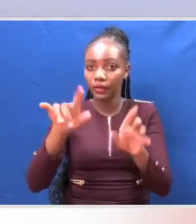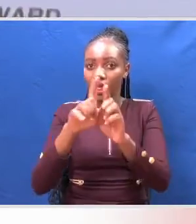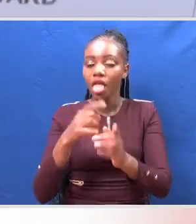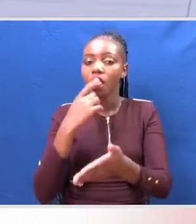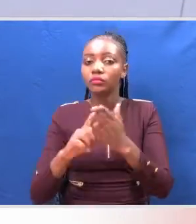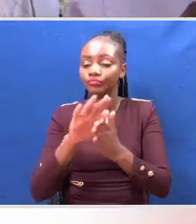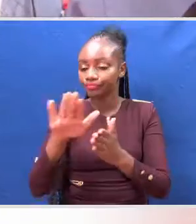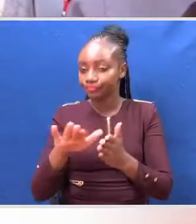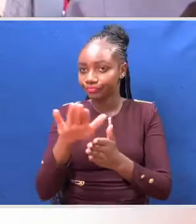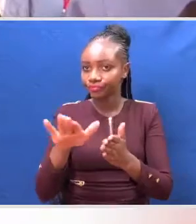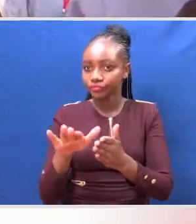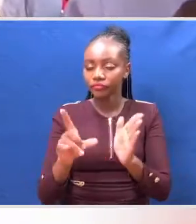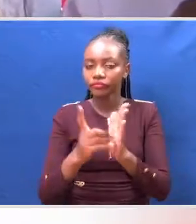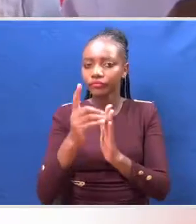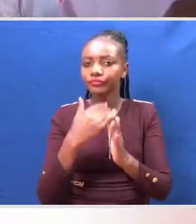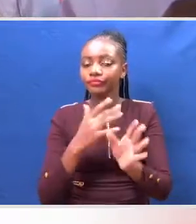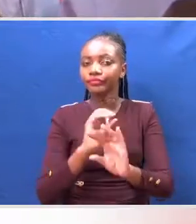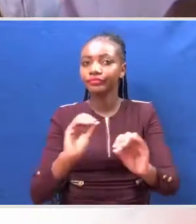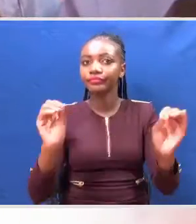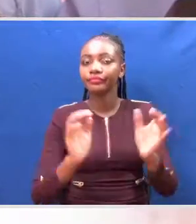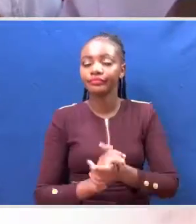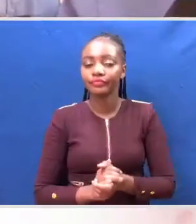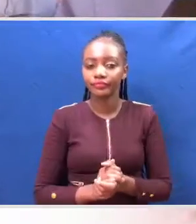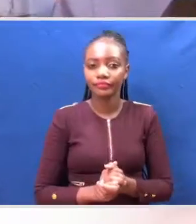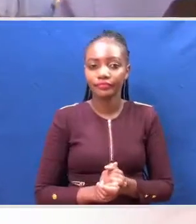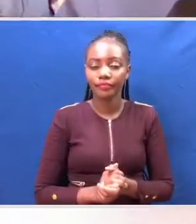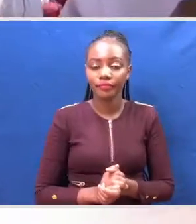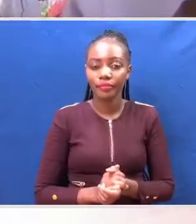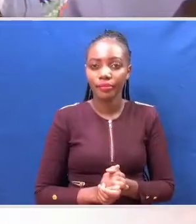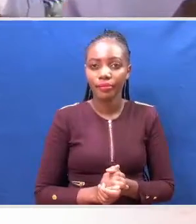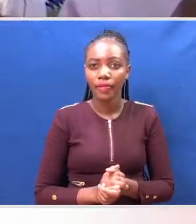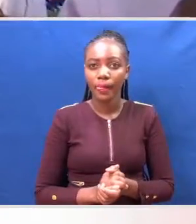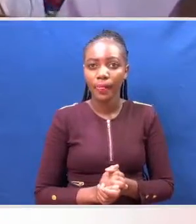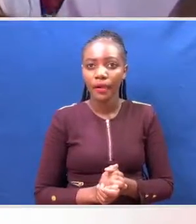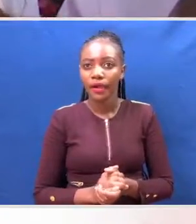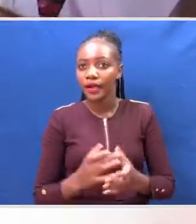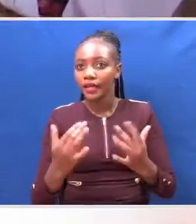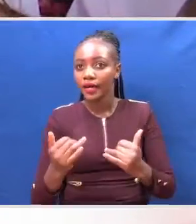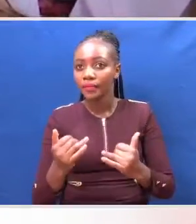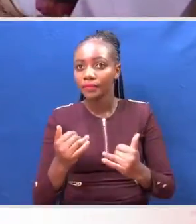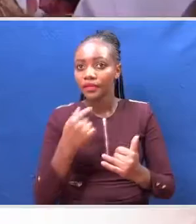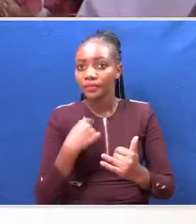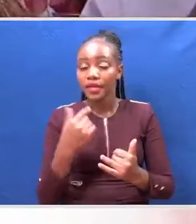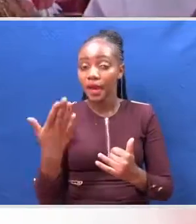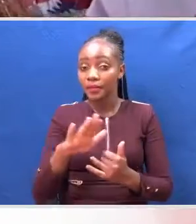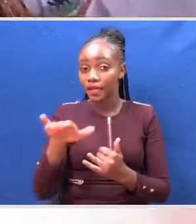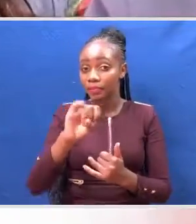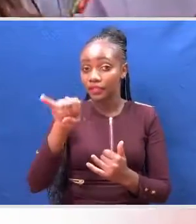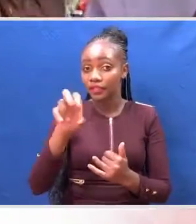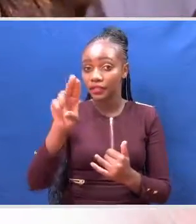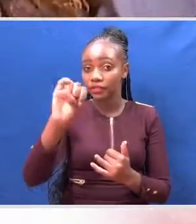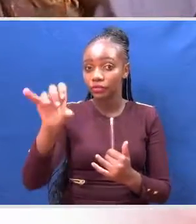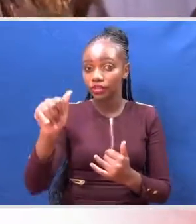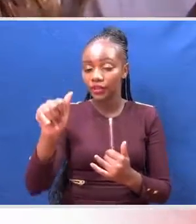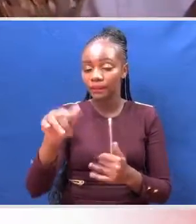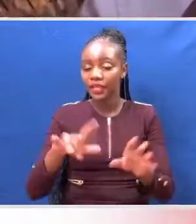nyuma kimaendeleo. Na ninafurahi kuwa nawania kiti cha ubunge katika tiketi ya Jubilee hapa Juja, na nina imani ya